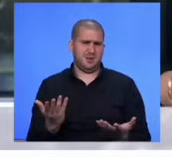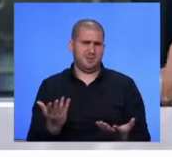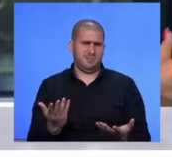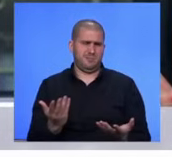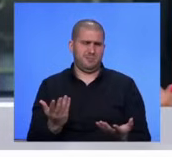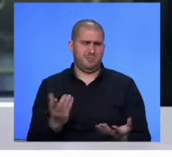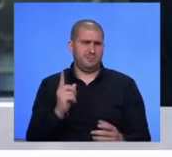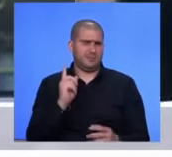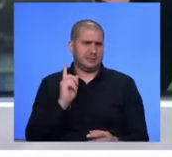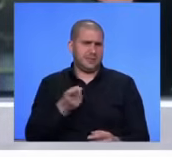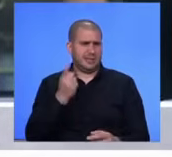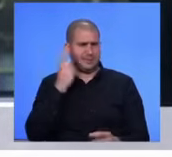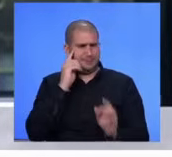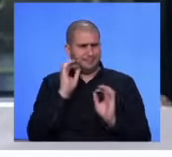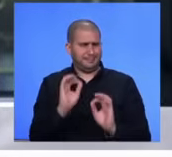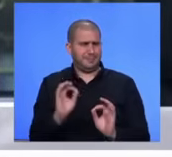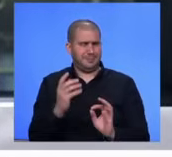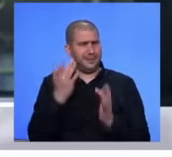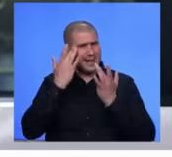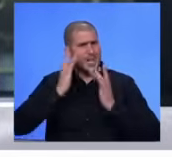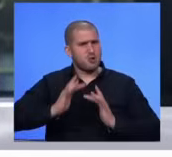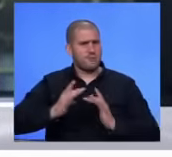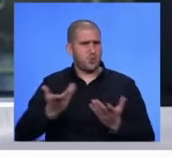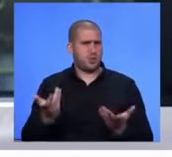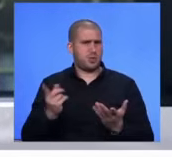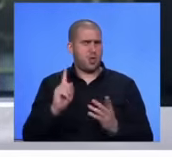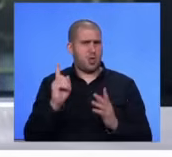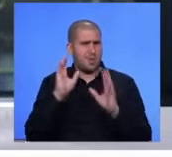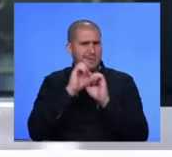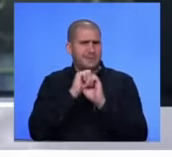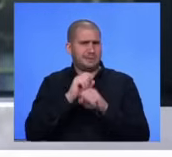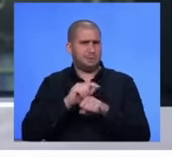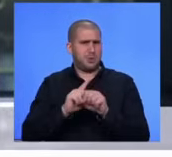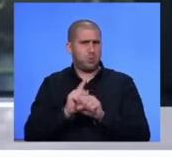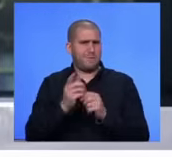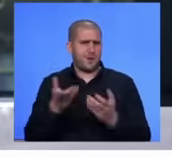של התחשבות בלתי נתפסת בזמנים האלה.